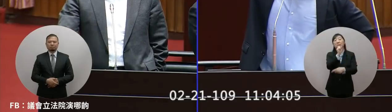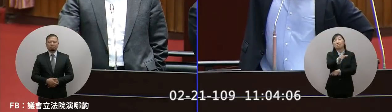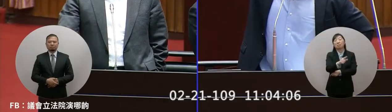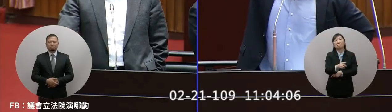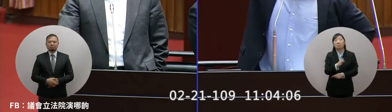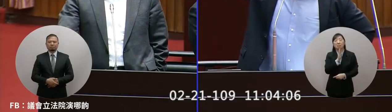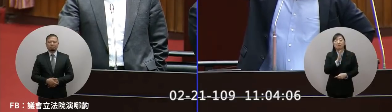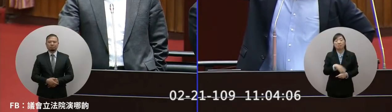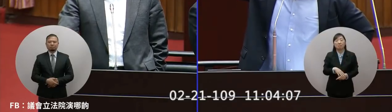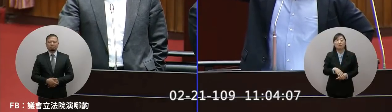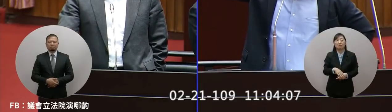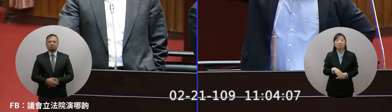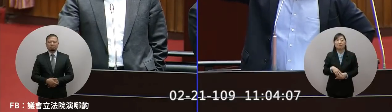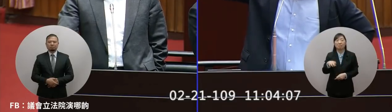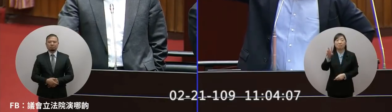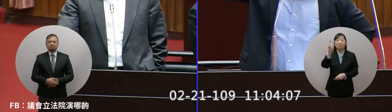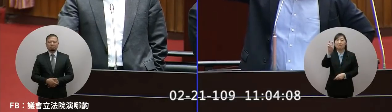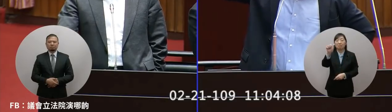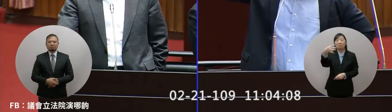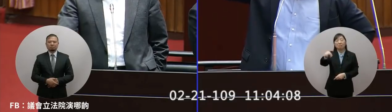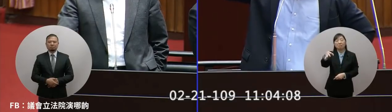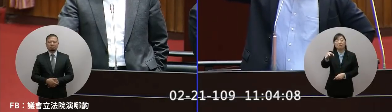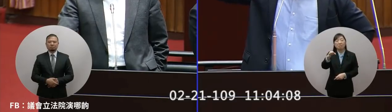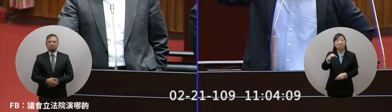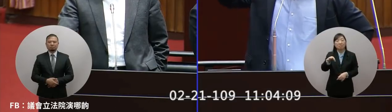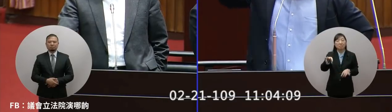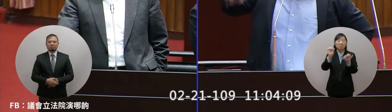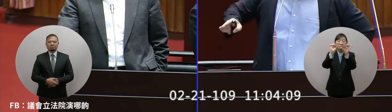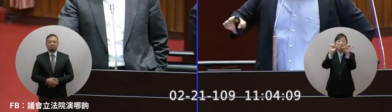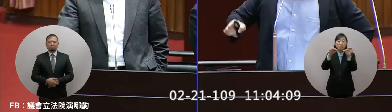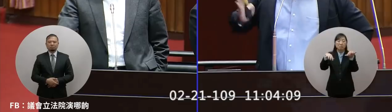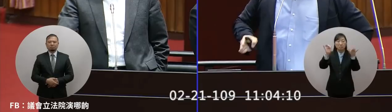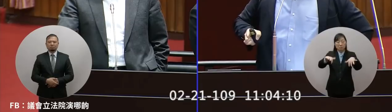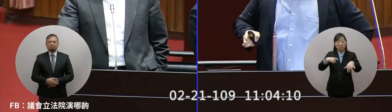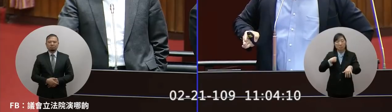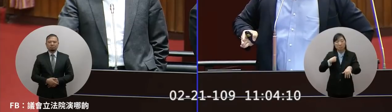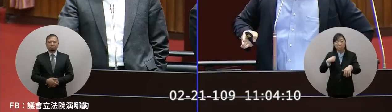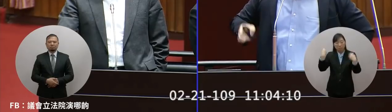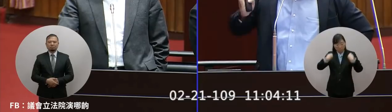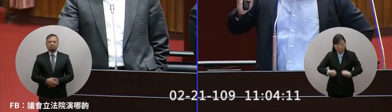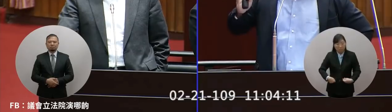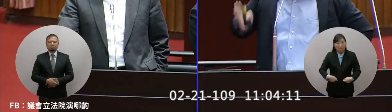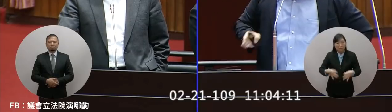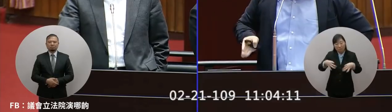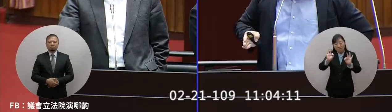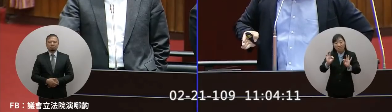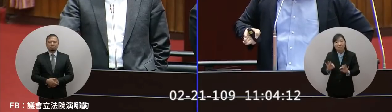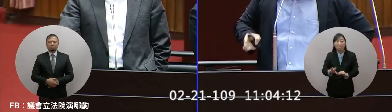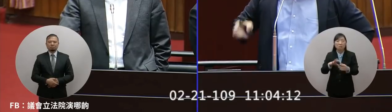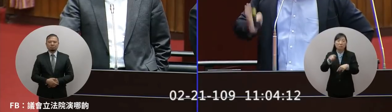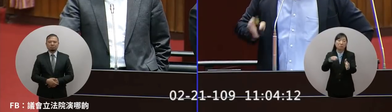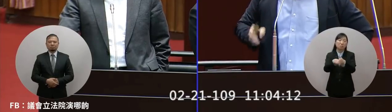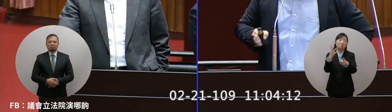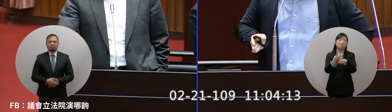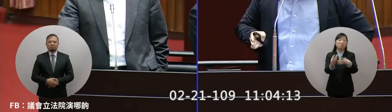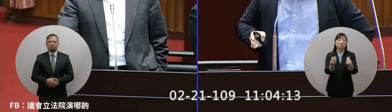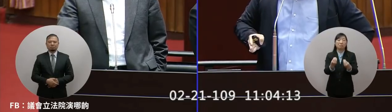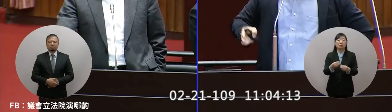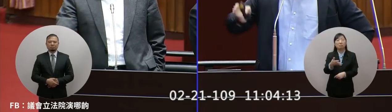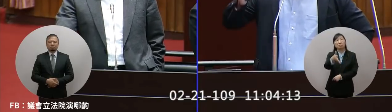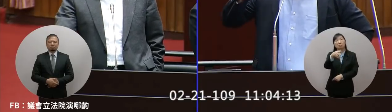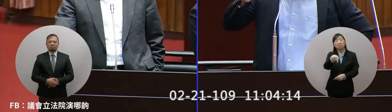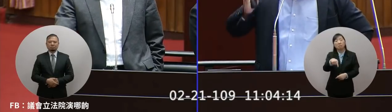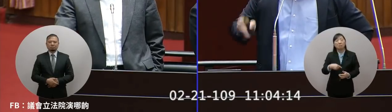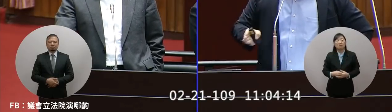个35块的雨衣，哈、哦，那表示说这个就是非常的不专业嘛，哈、哦，那为什么会这